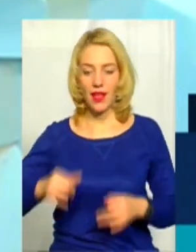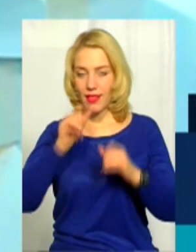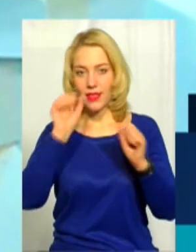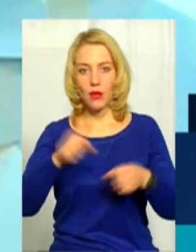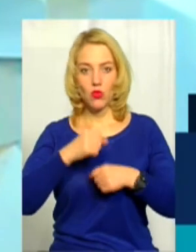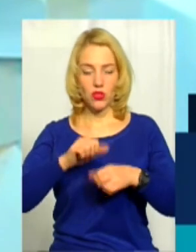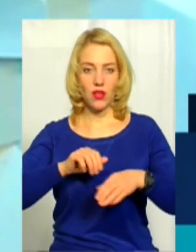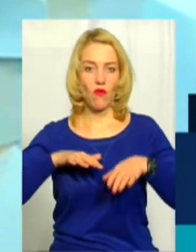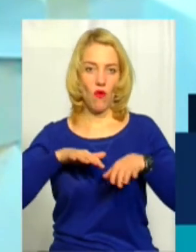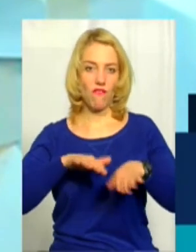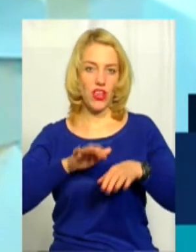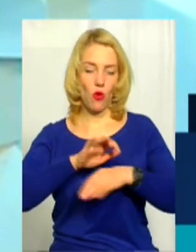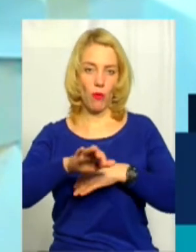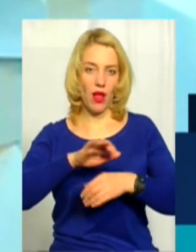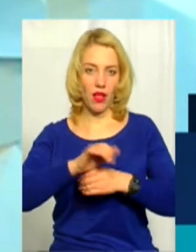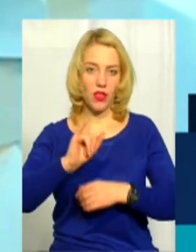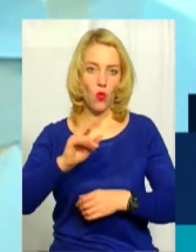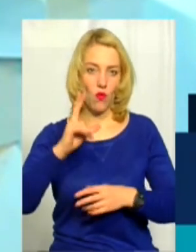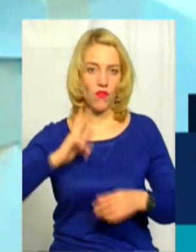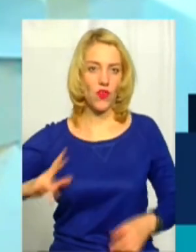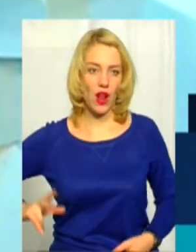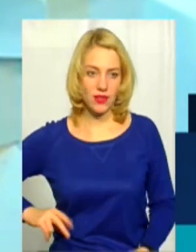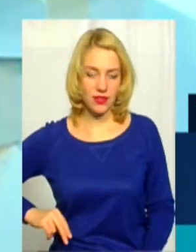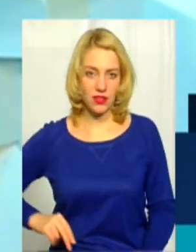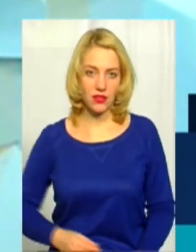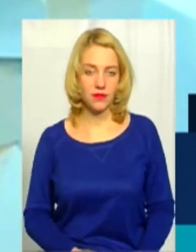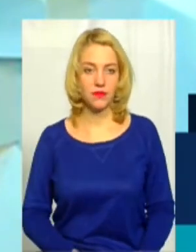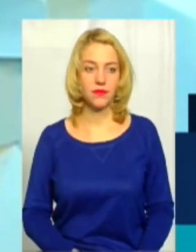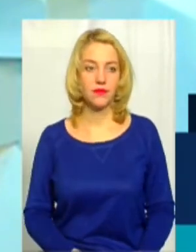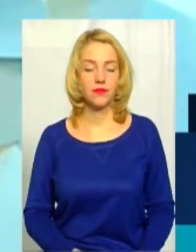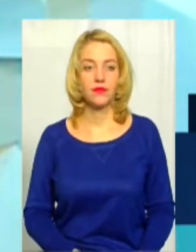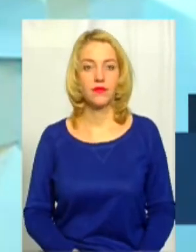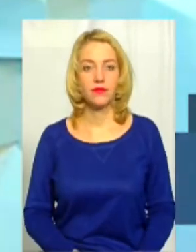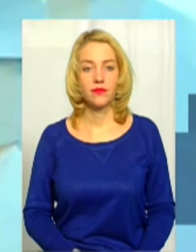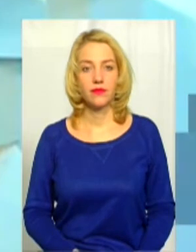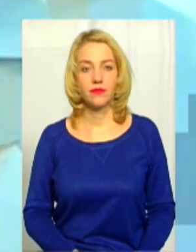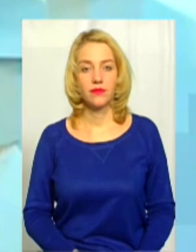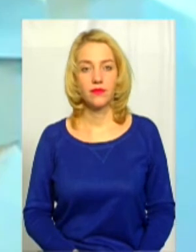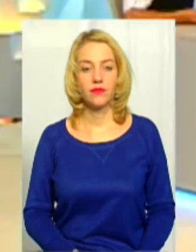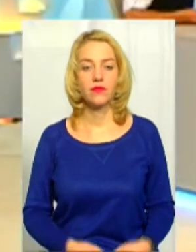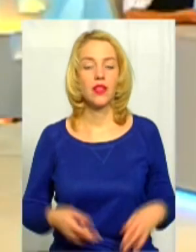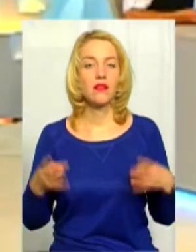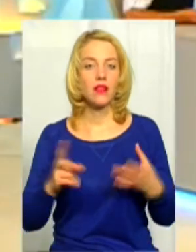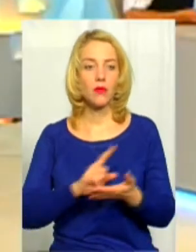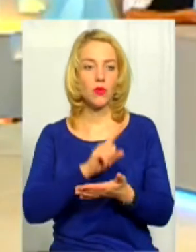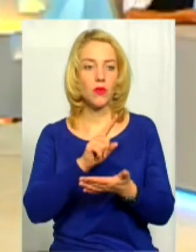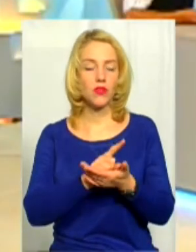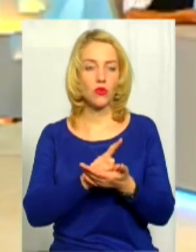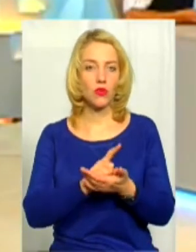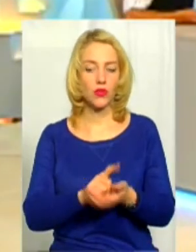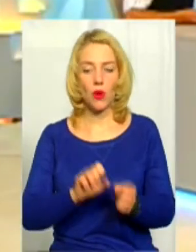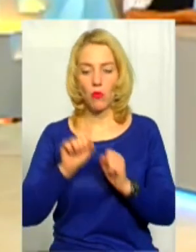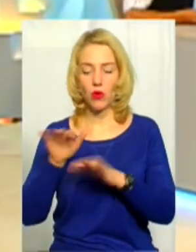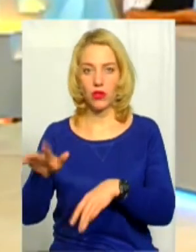Франції. On est obligé de partir faire fabriquer à l'étranger. Обов'язково треба покидати країну